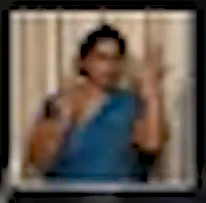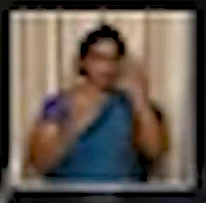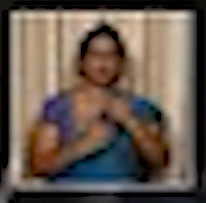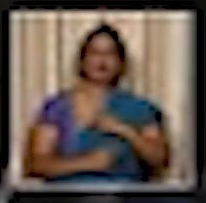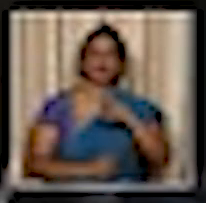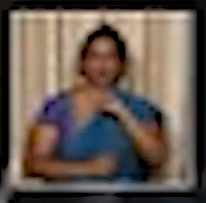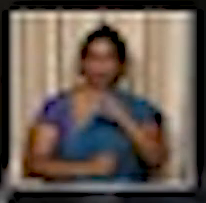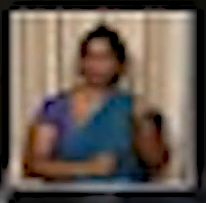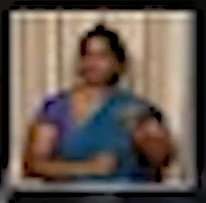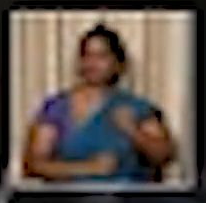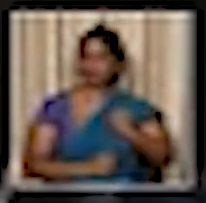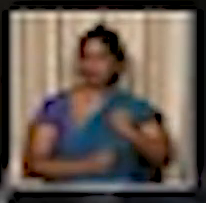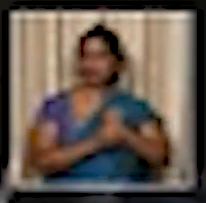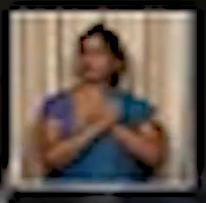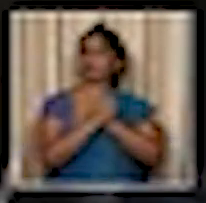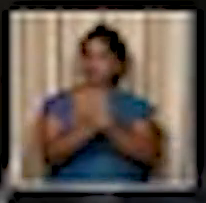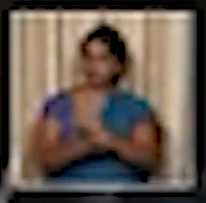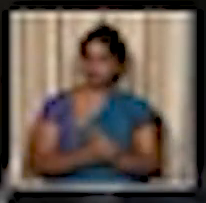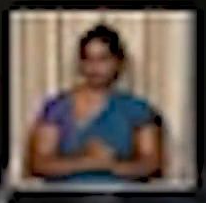පවසා වෛද්‍යවරයා සිරගත කොට ඇත.